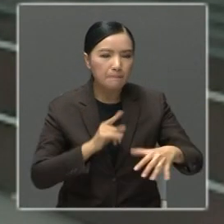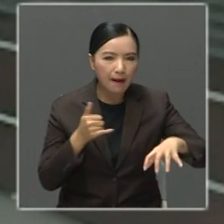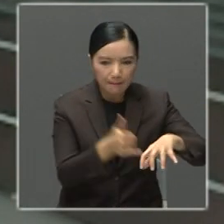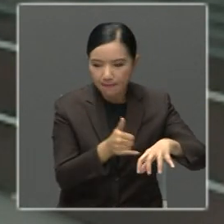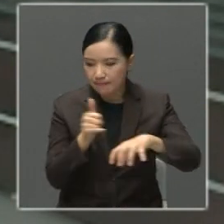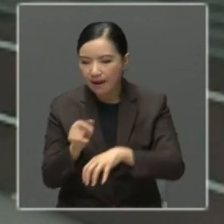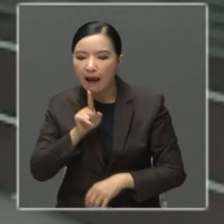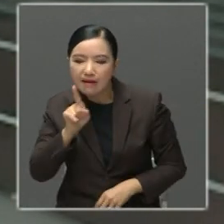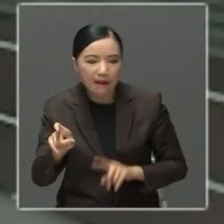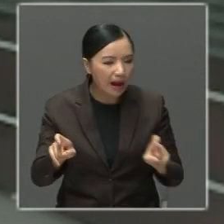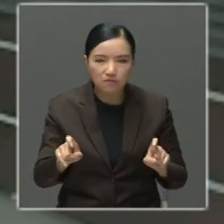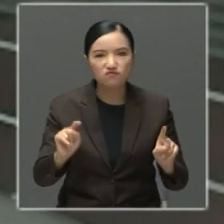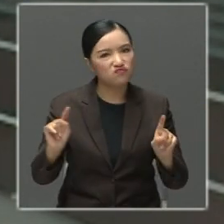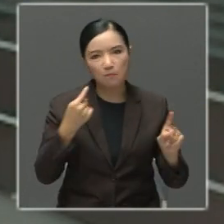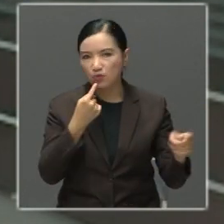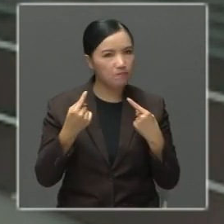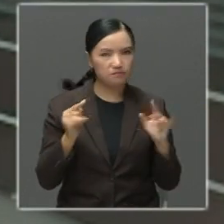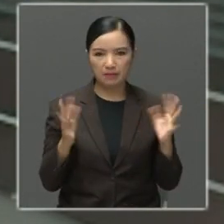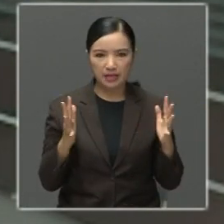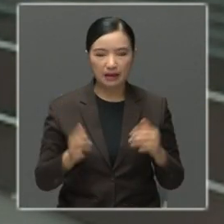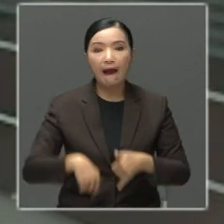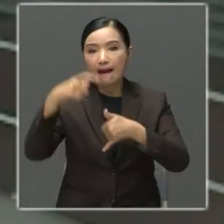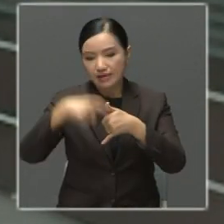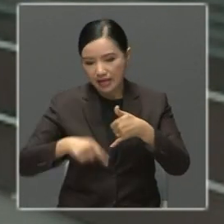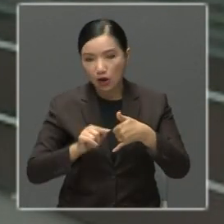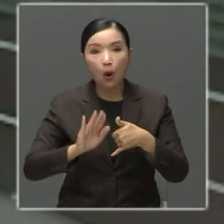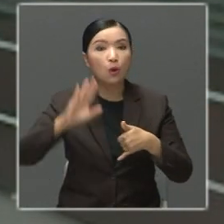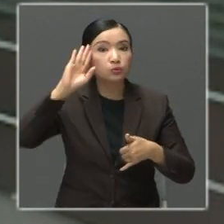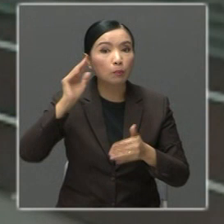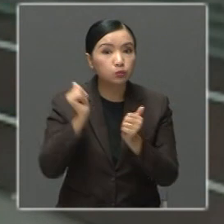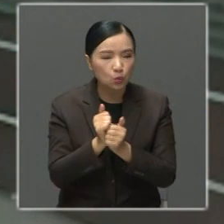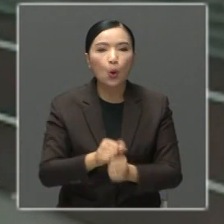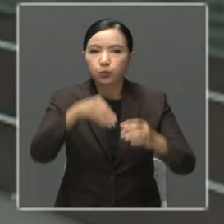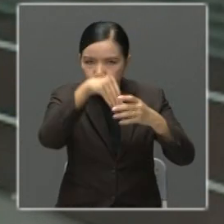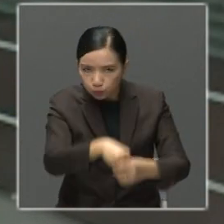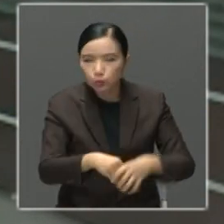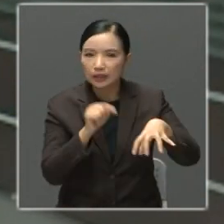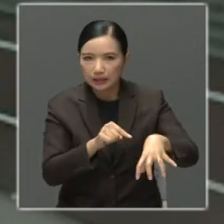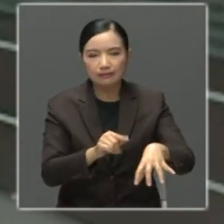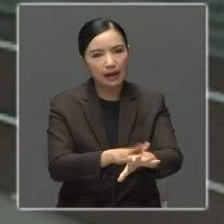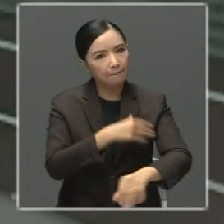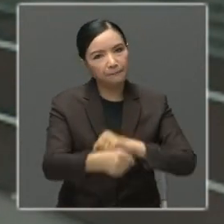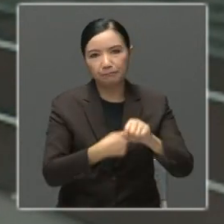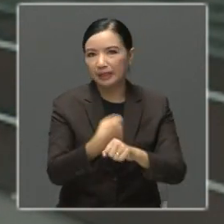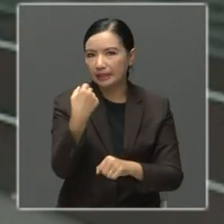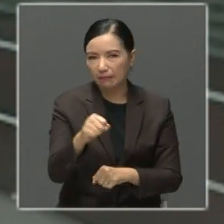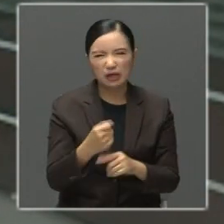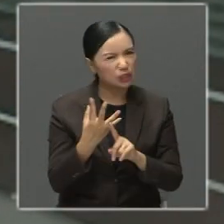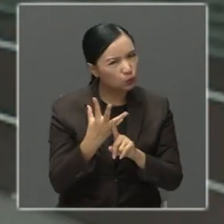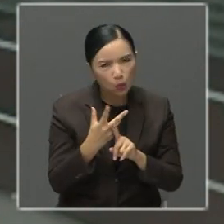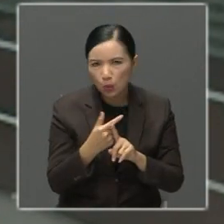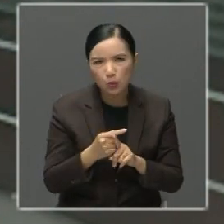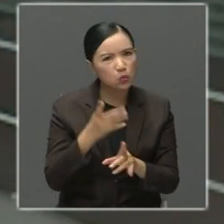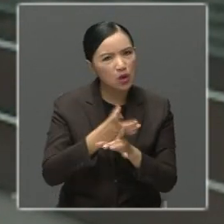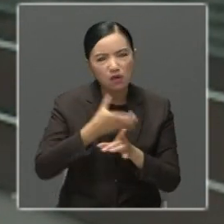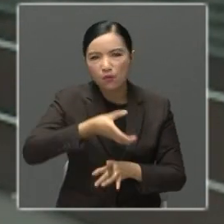านพูดถึงนิสัยส่วนตัวของดาบตำรวจนายนี้เนี่ยนะคะอยู่สน.บุคคลมาเป็น10ปีและค่อนข้างเจ้าชู้และติดเหล้